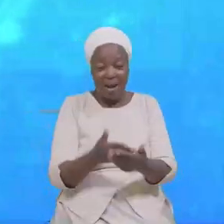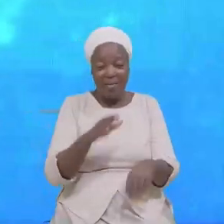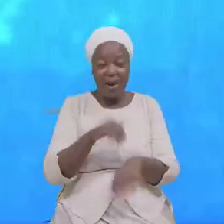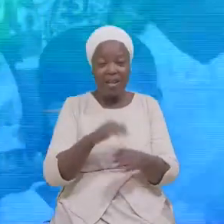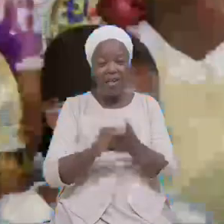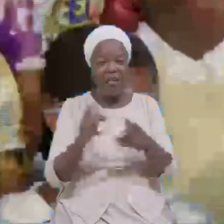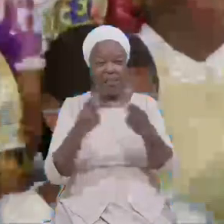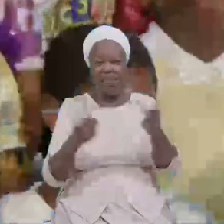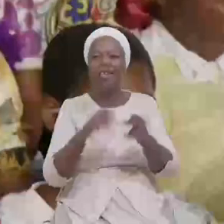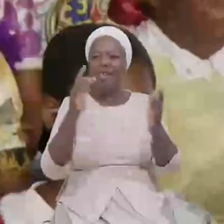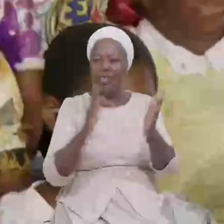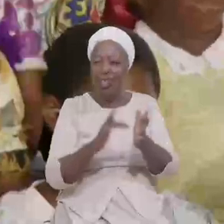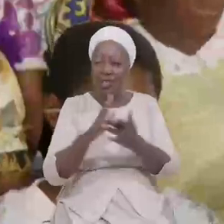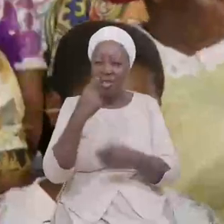viens.